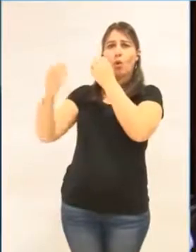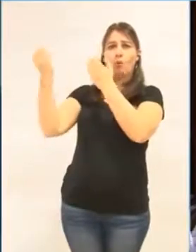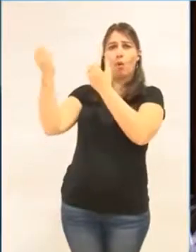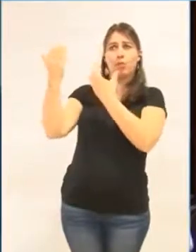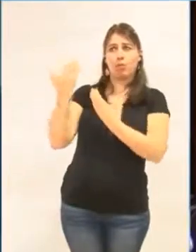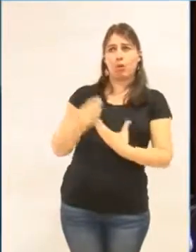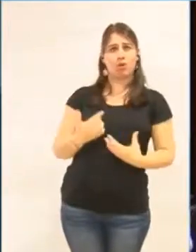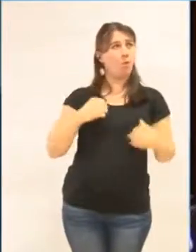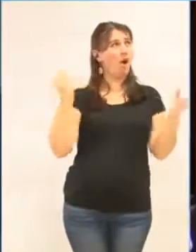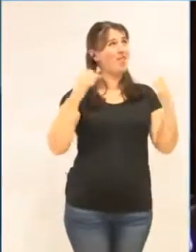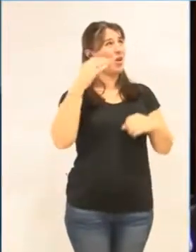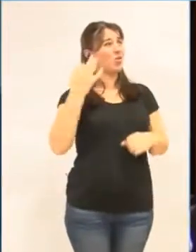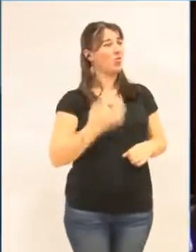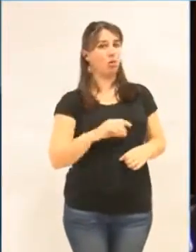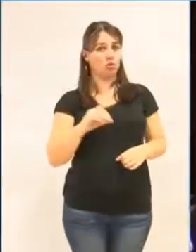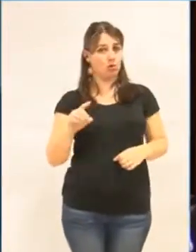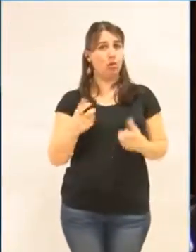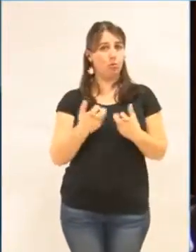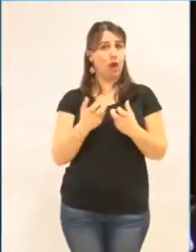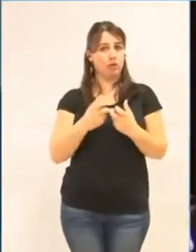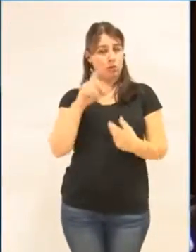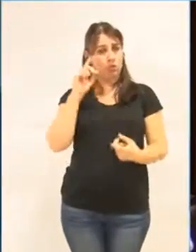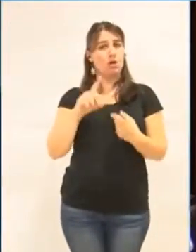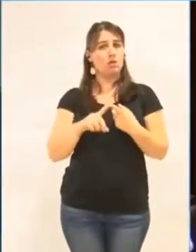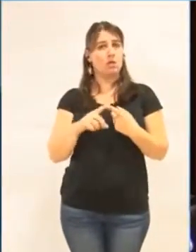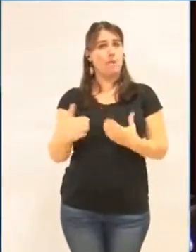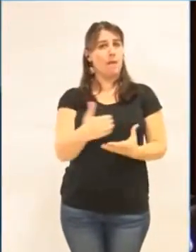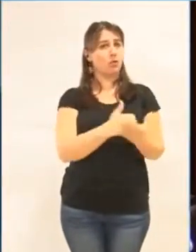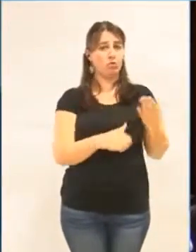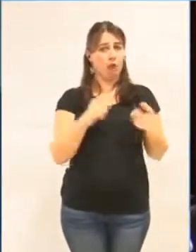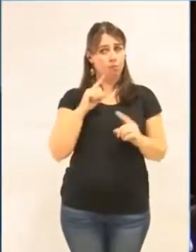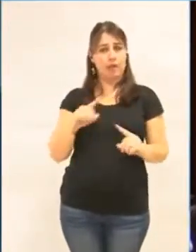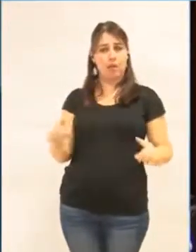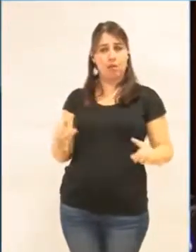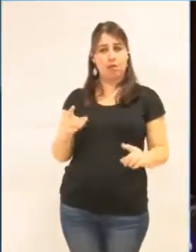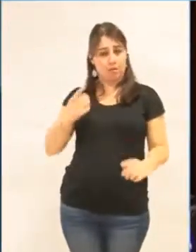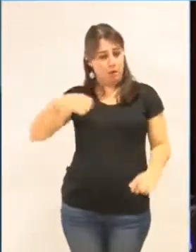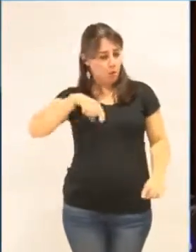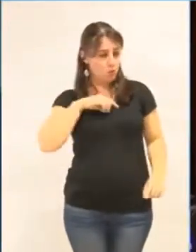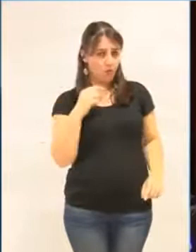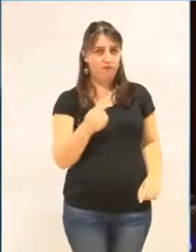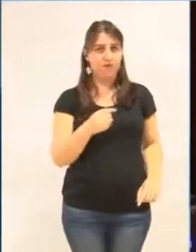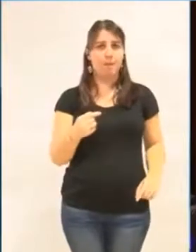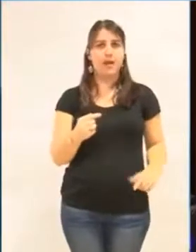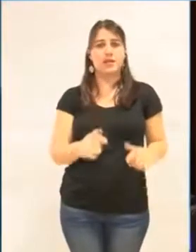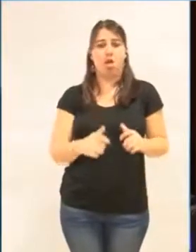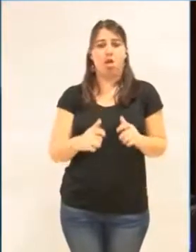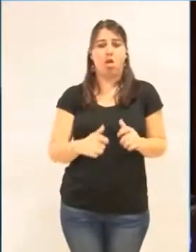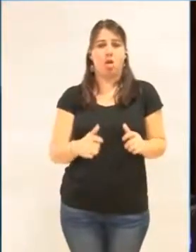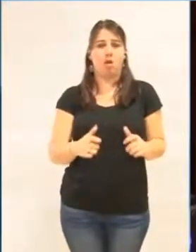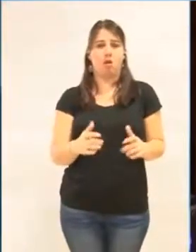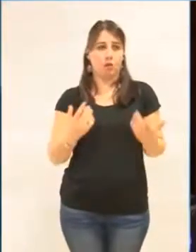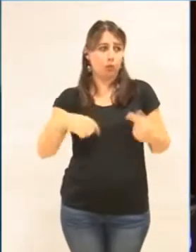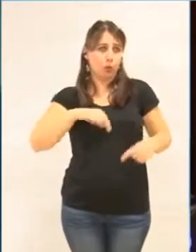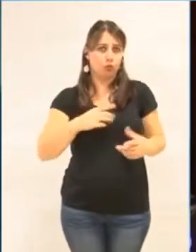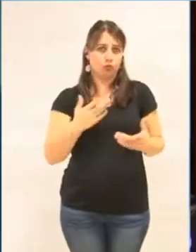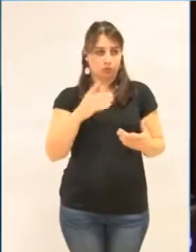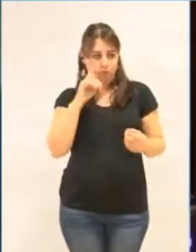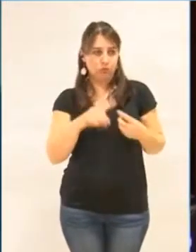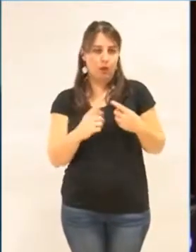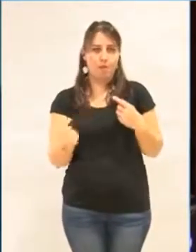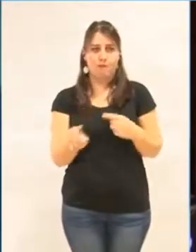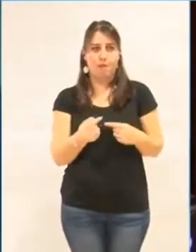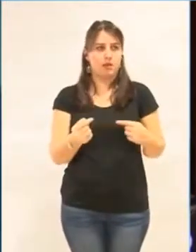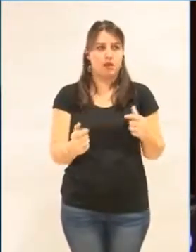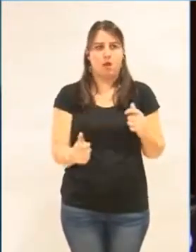particulier en ce qui concerne le personnel, mais qui sont pour nous un point de faiblesse, cette faiblesse structurelle qui est pour nous un point de faiblesse, que nous ne